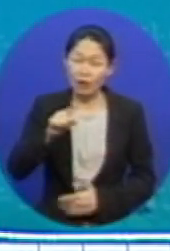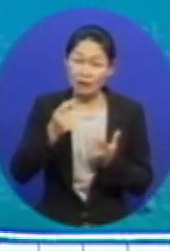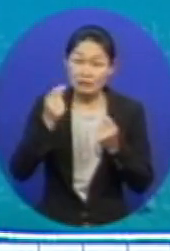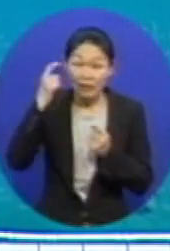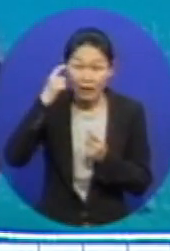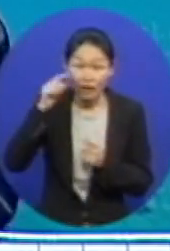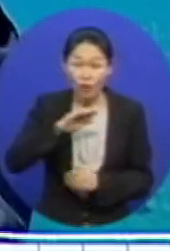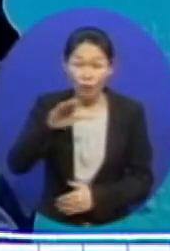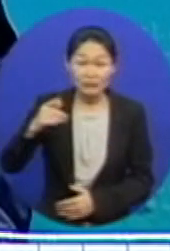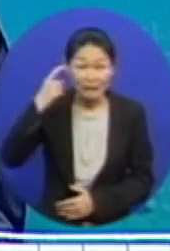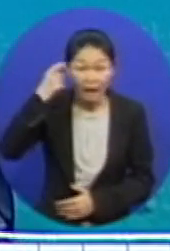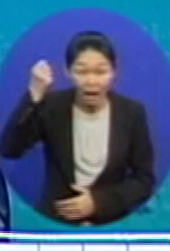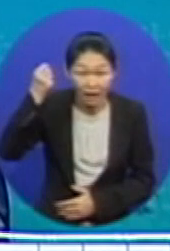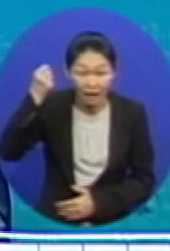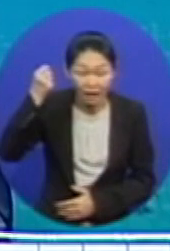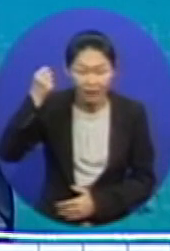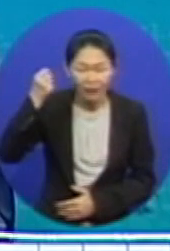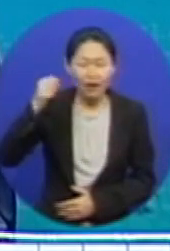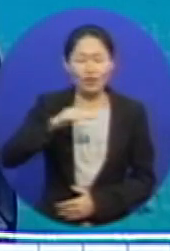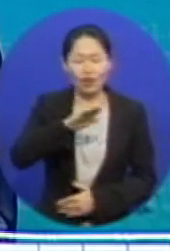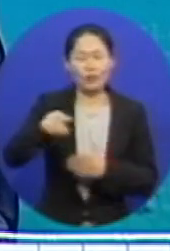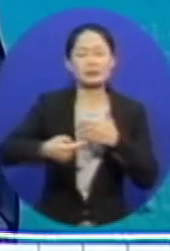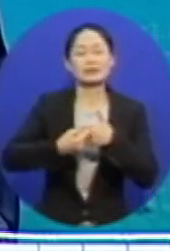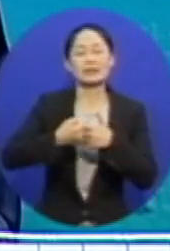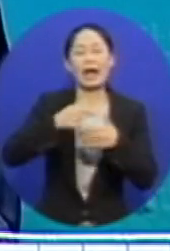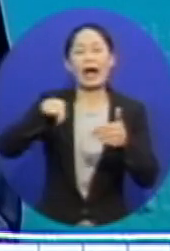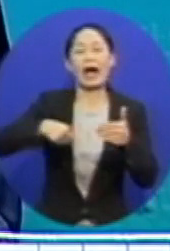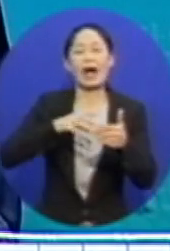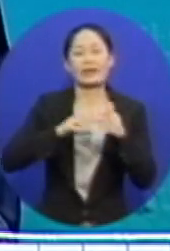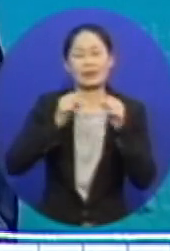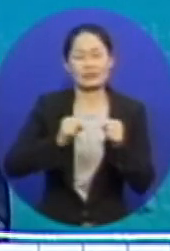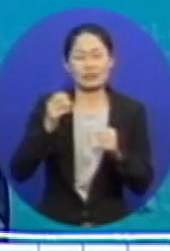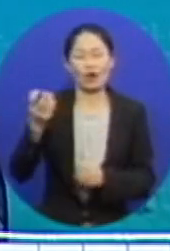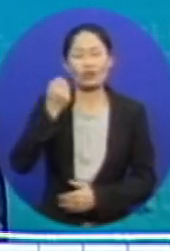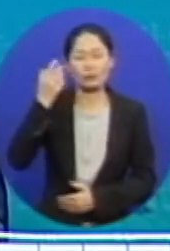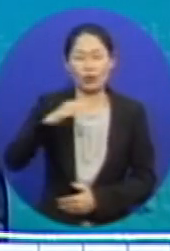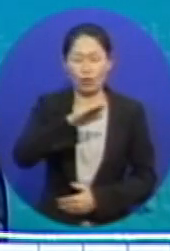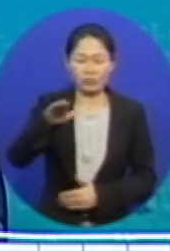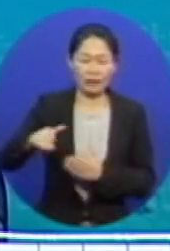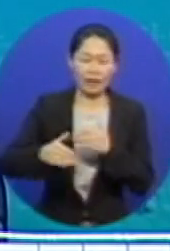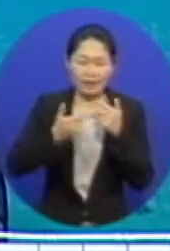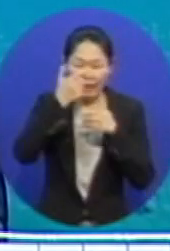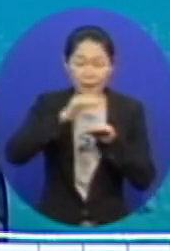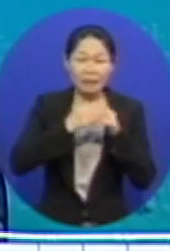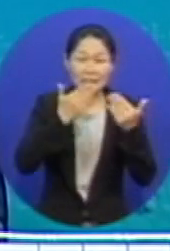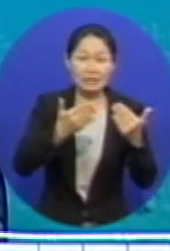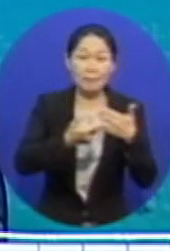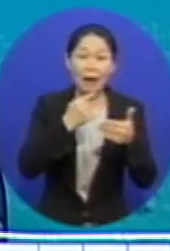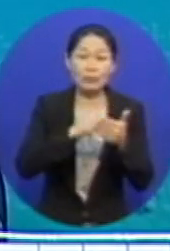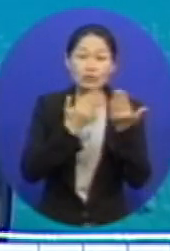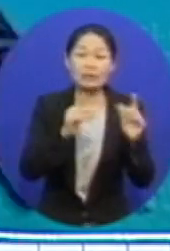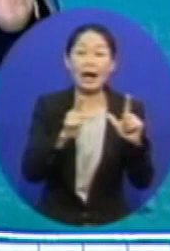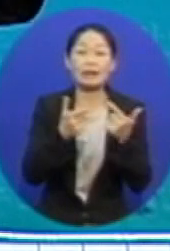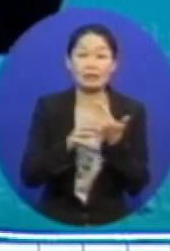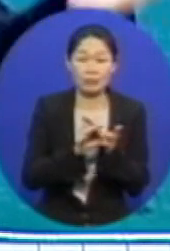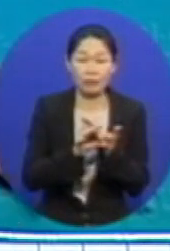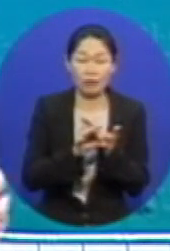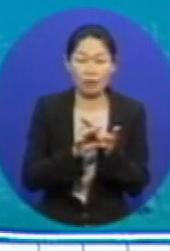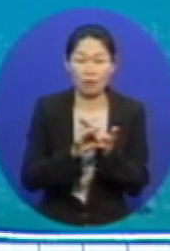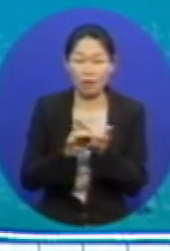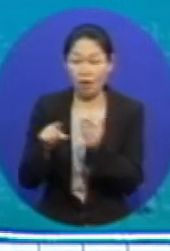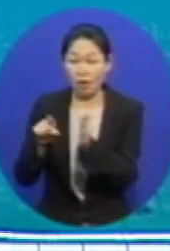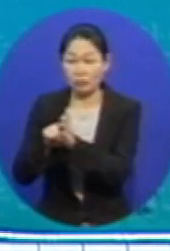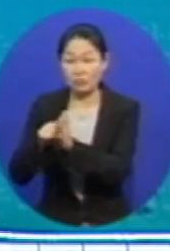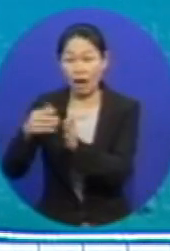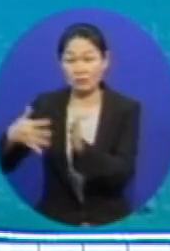까요 여러분 안에 게서 성령께서 여러분에게 예배드릴 마음을 주지 않았다면 불신자 들도